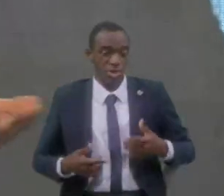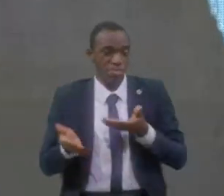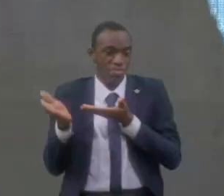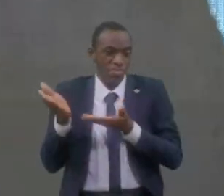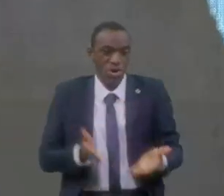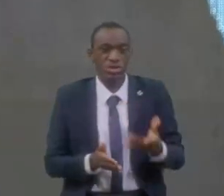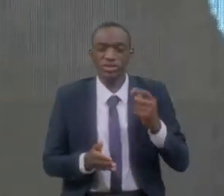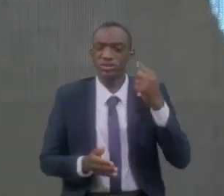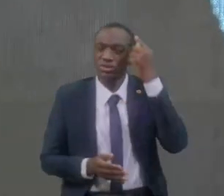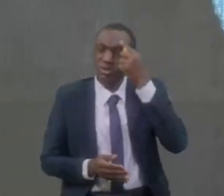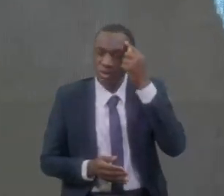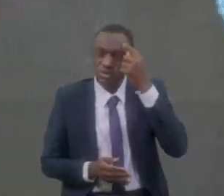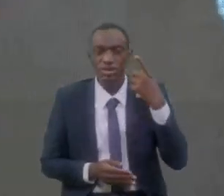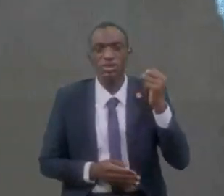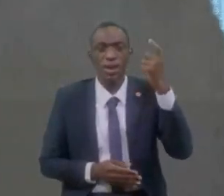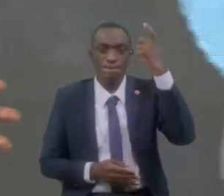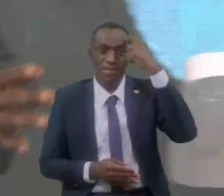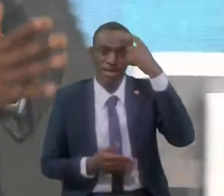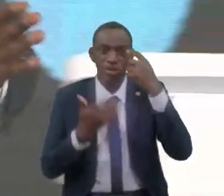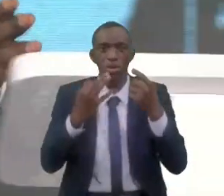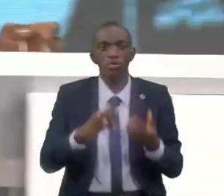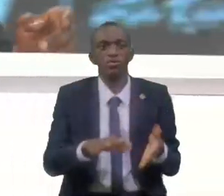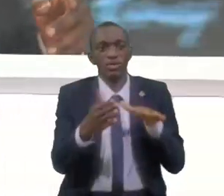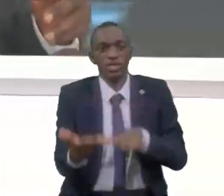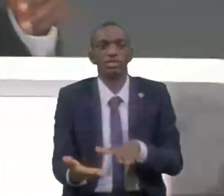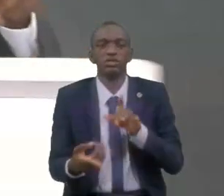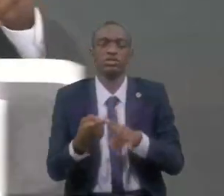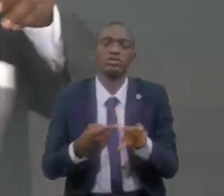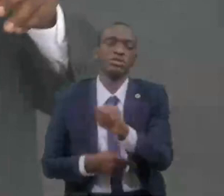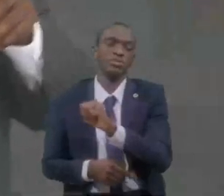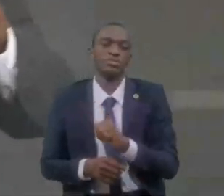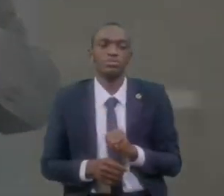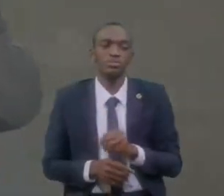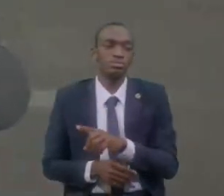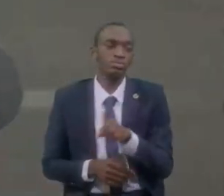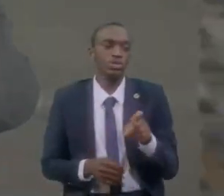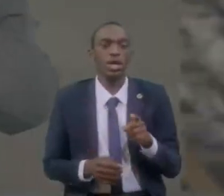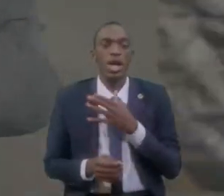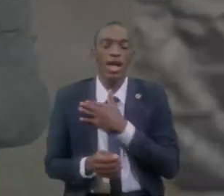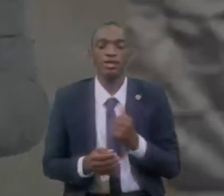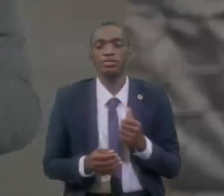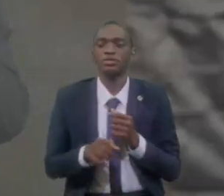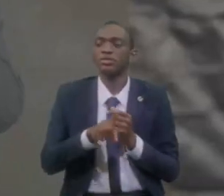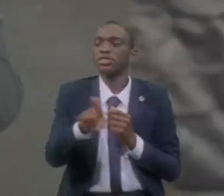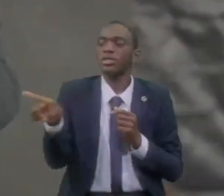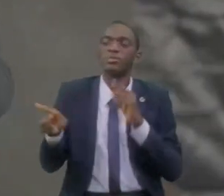les pensées, des pensées de mort. Et ils dirent,